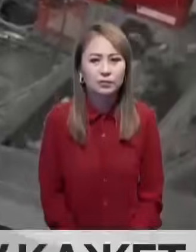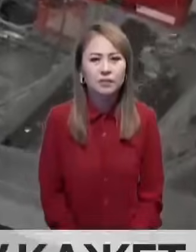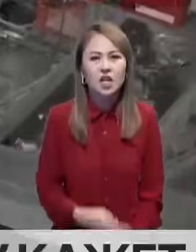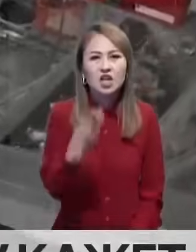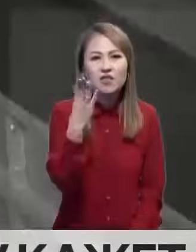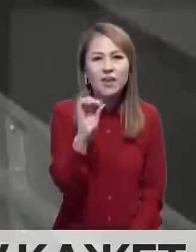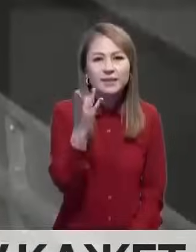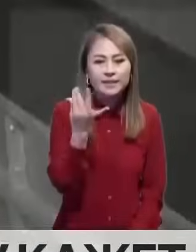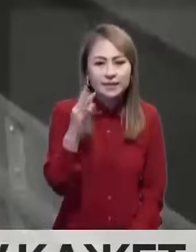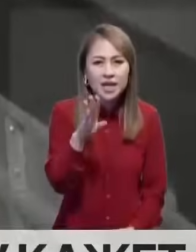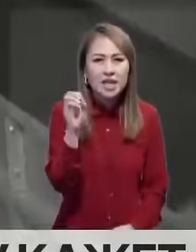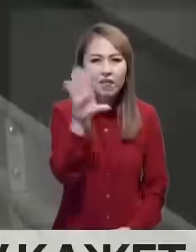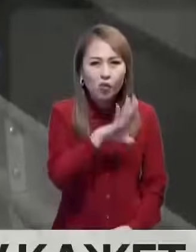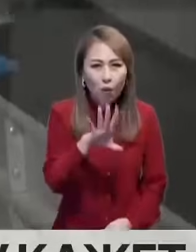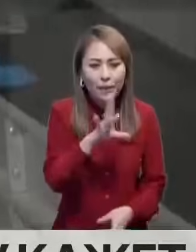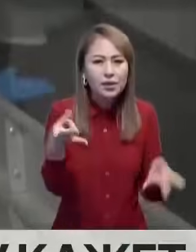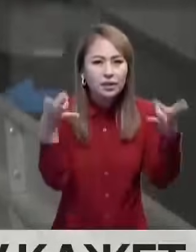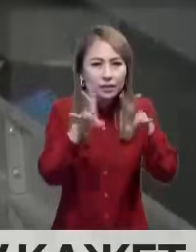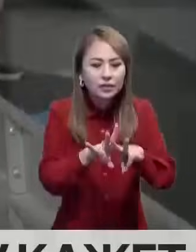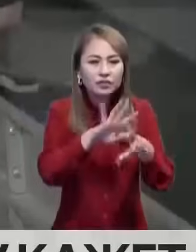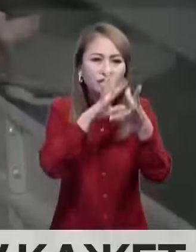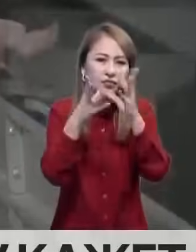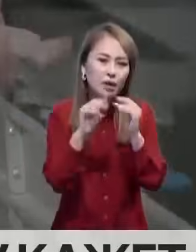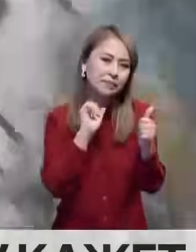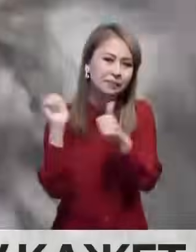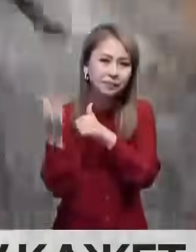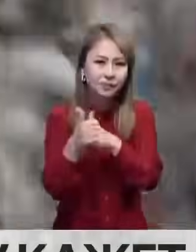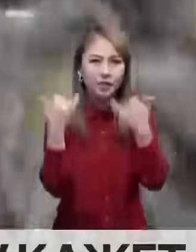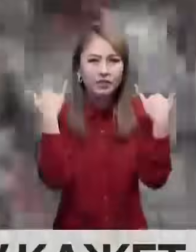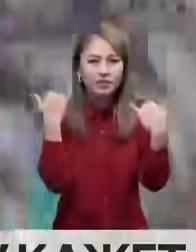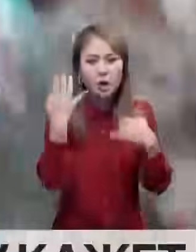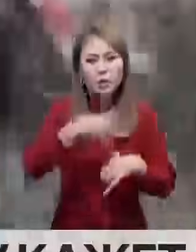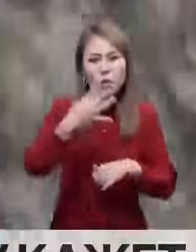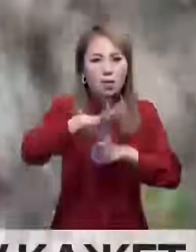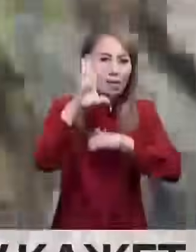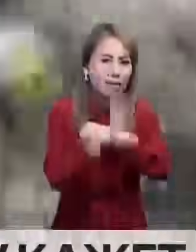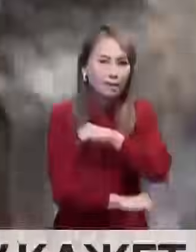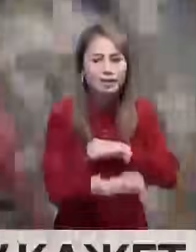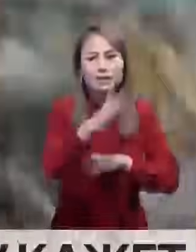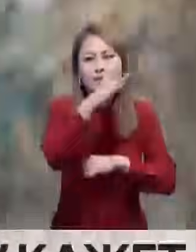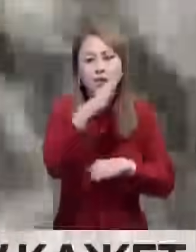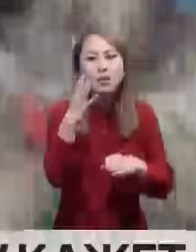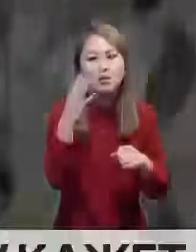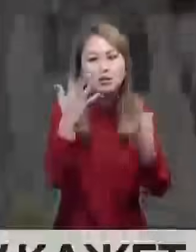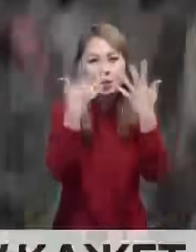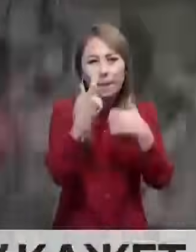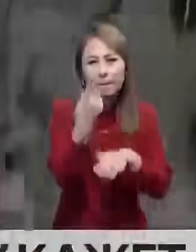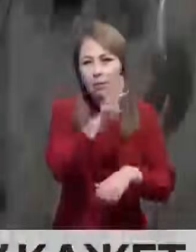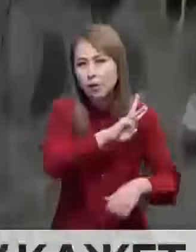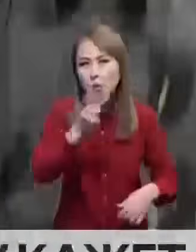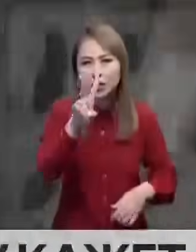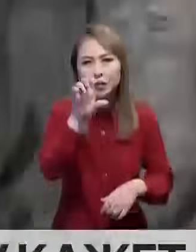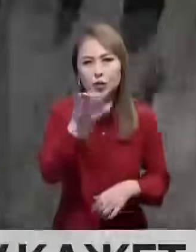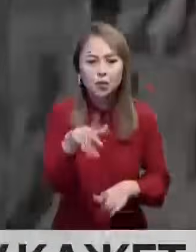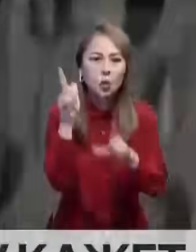Швеция Европада пластик қалдықтың көлемі бойынша көш бастап тұр. Соңғы 40 жылда олардың саны 1 миллион 200 мың